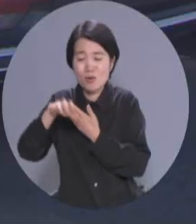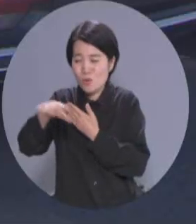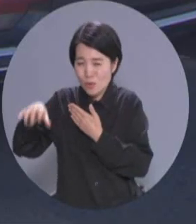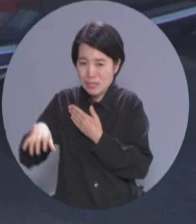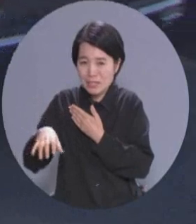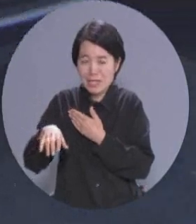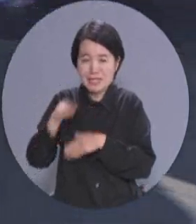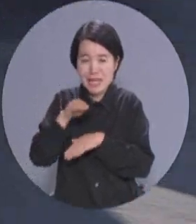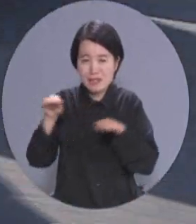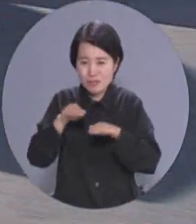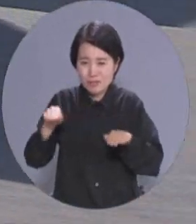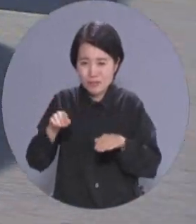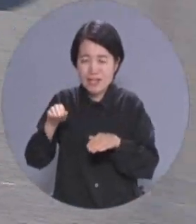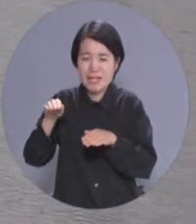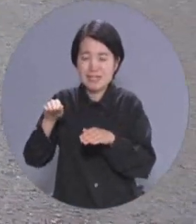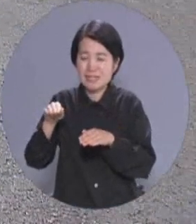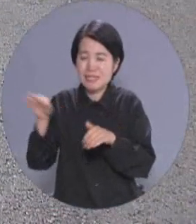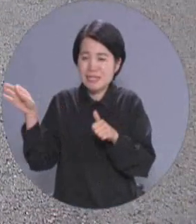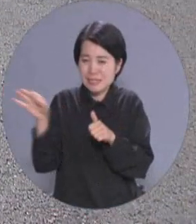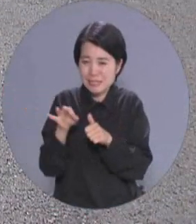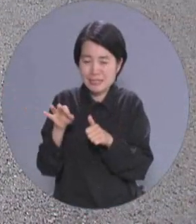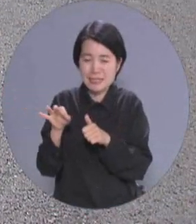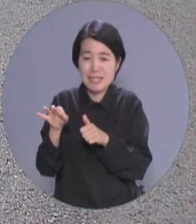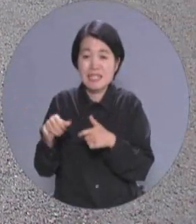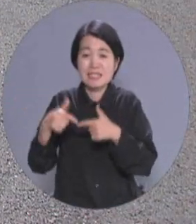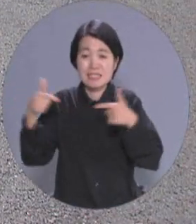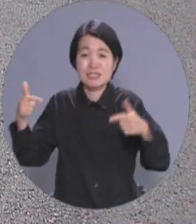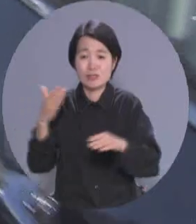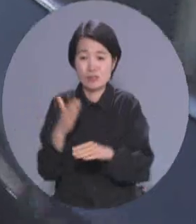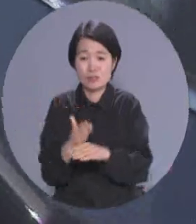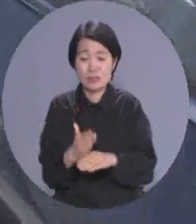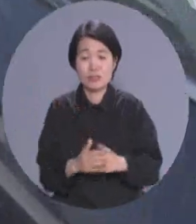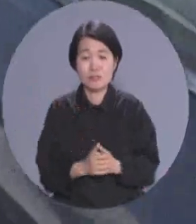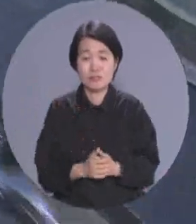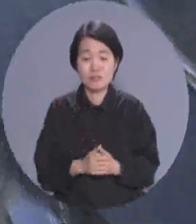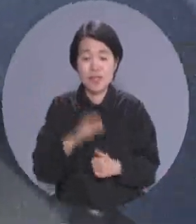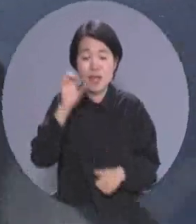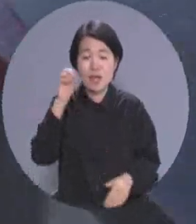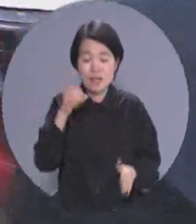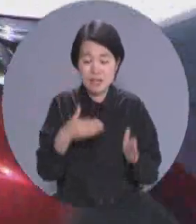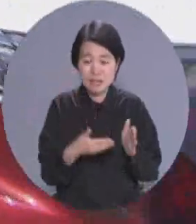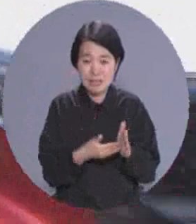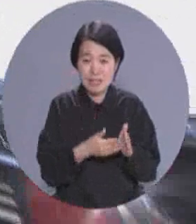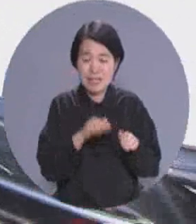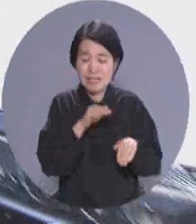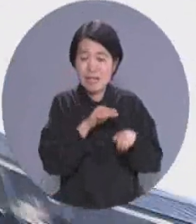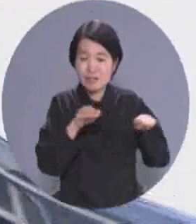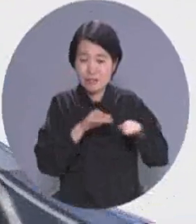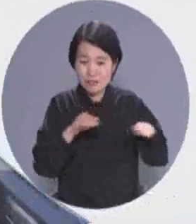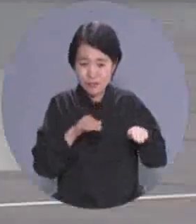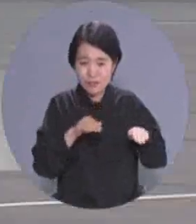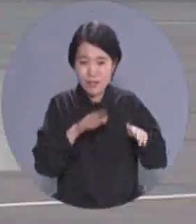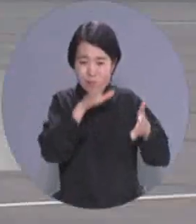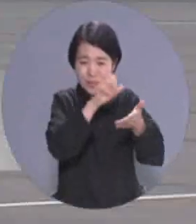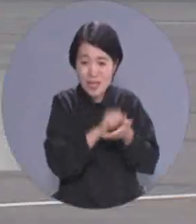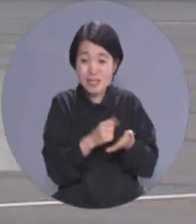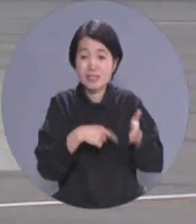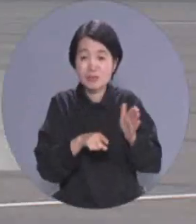자동차 환적화물 인센티브 예산을 크게 늘리는 추세입니다 광 은 자동차 환적화물 물동량 확보를